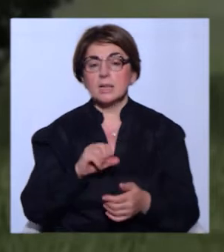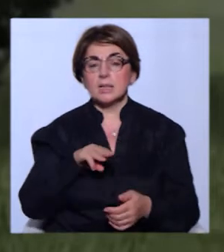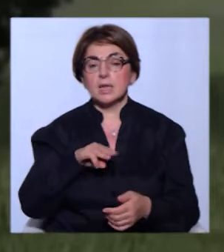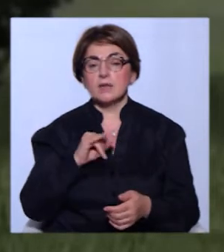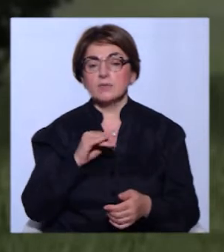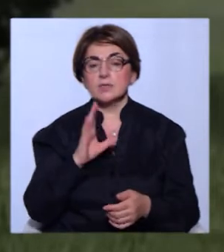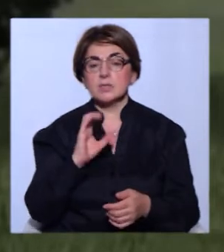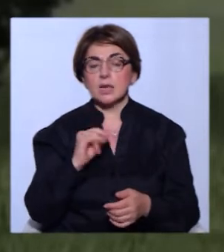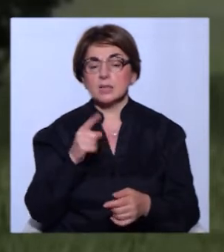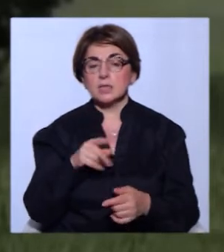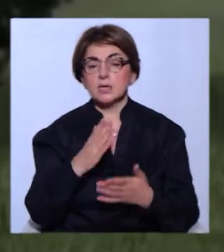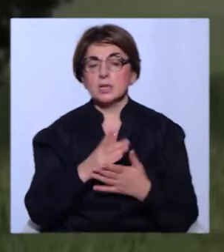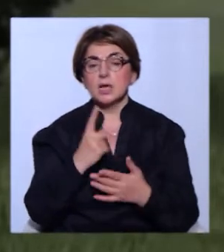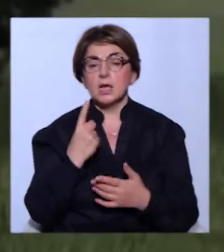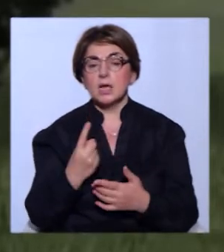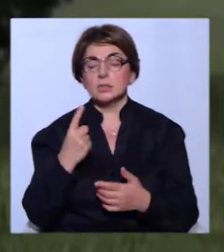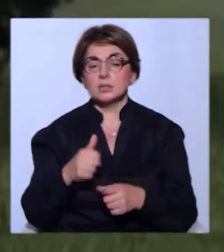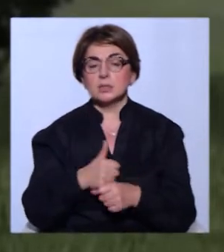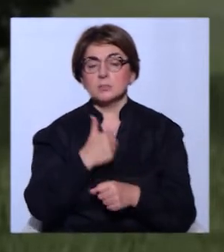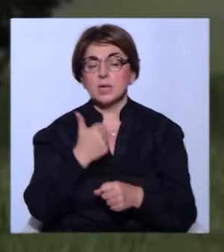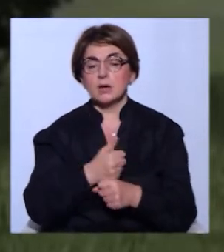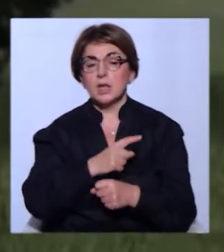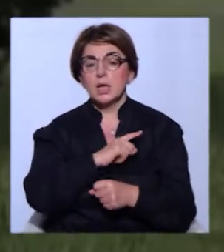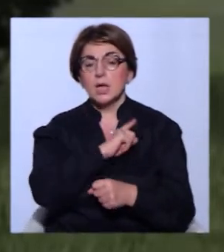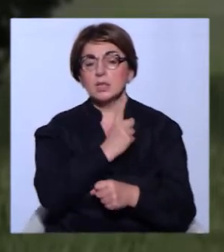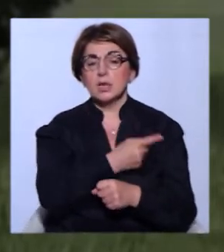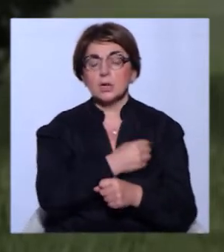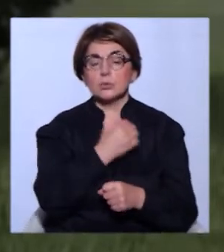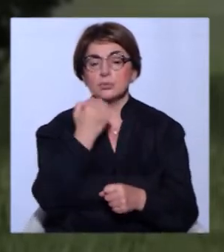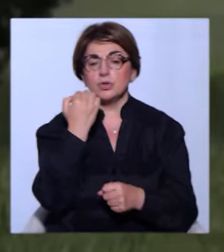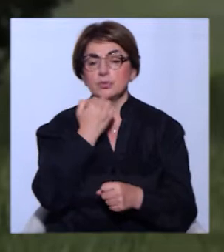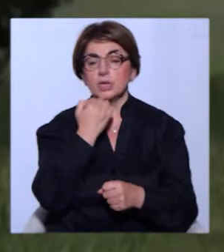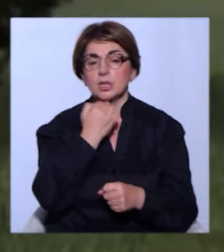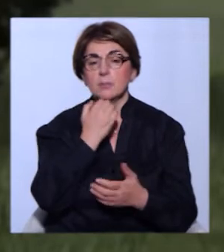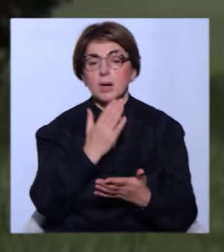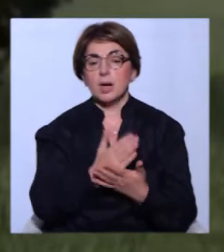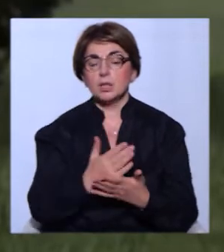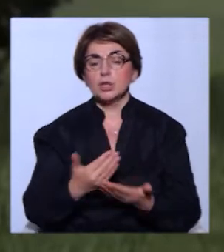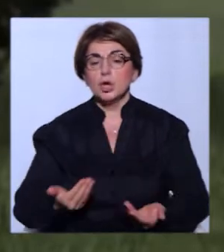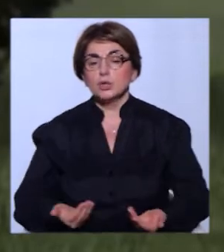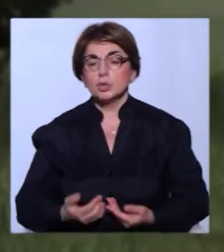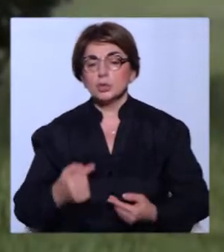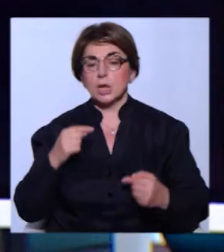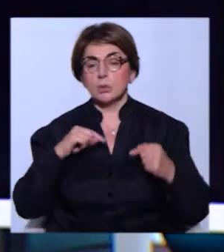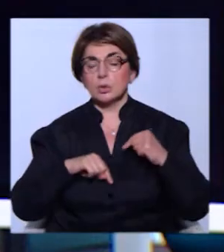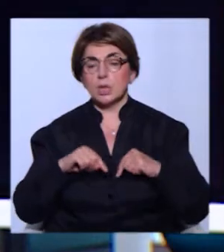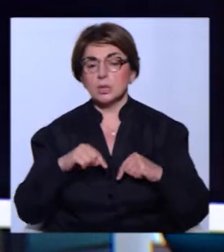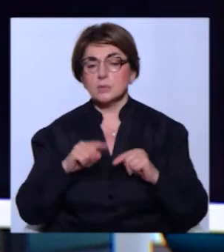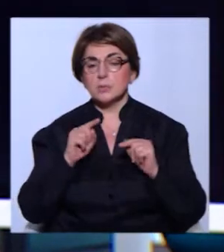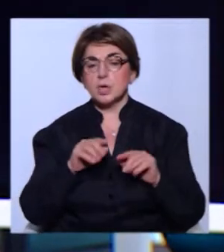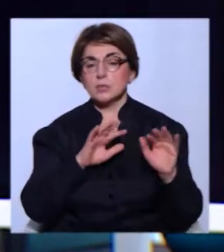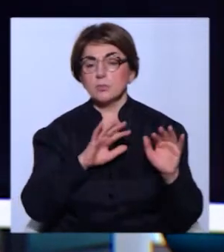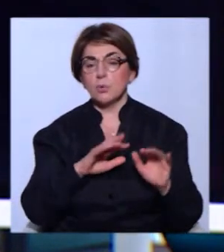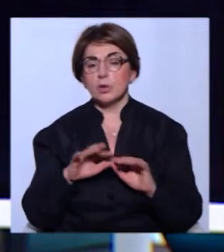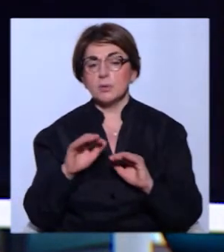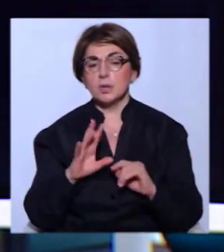სახით. ATF-ი კი იცით, რომ ერთ-ერთი მთავარი ენერგეტიკული ნივთიერება არის ცოცხალ ორგანიზმებში. ეს პროცესი,